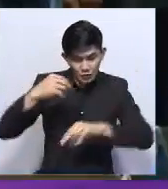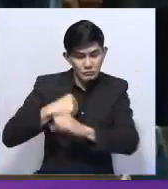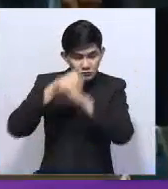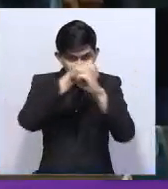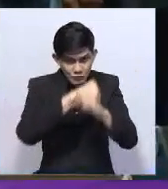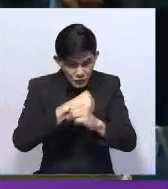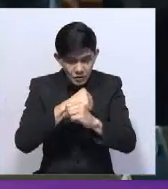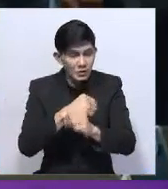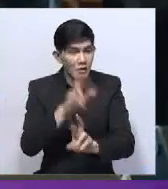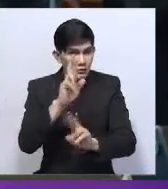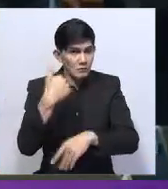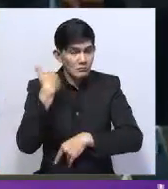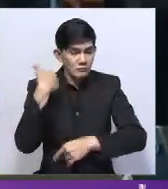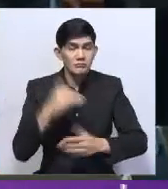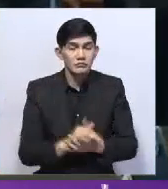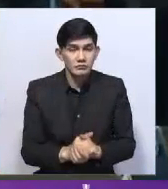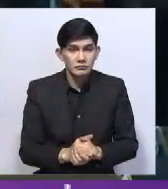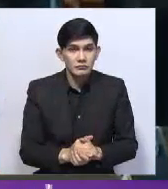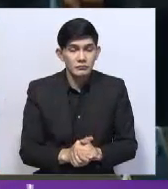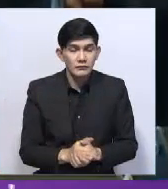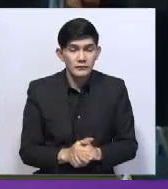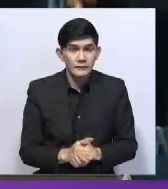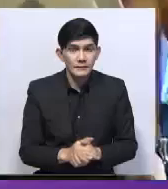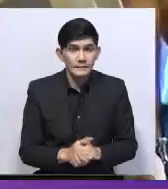กันและเฝ้าระวัง